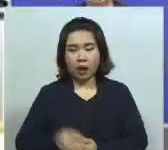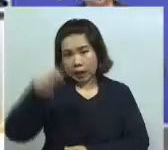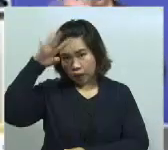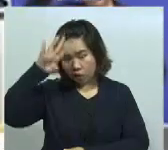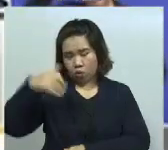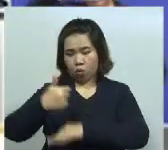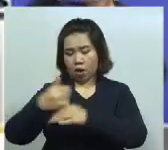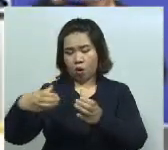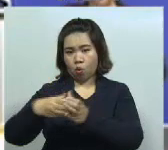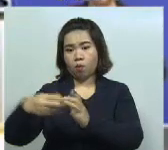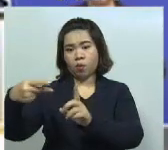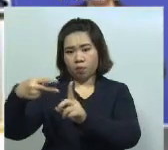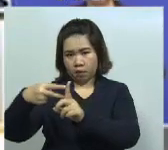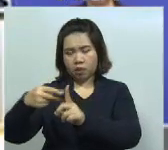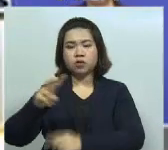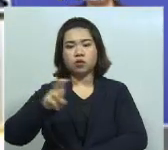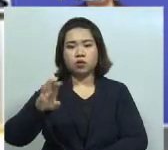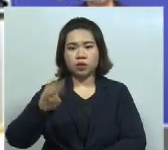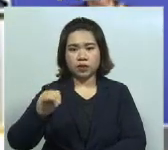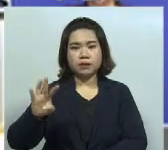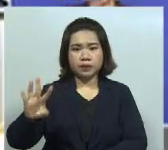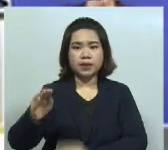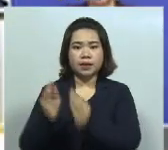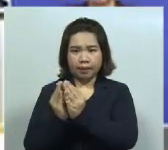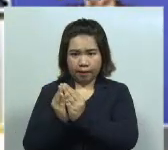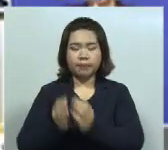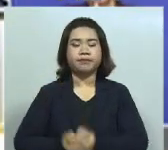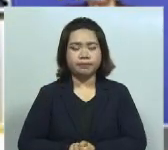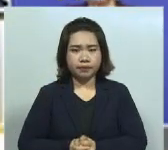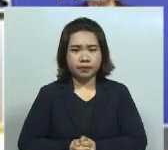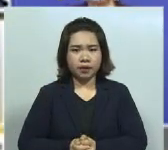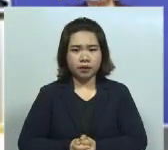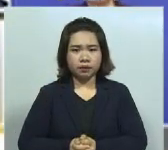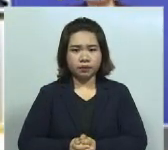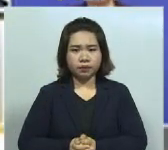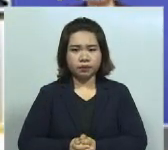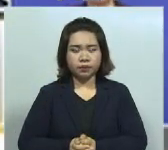จึงรุ่งเรืองกิจได้244คะแนนงดออกเสียง